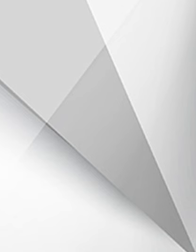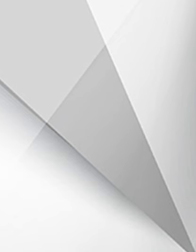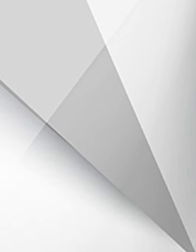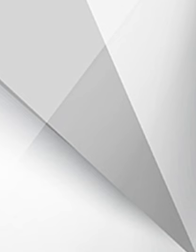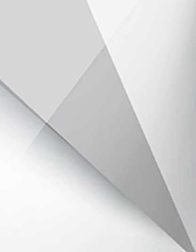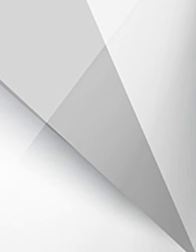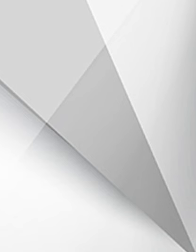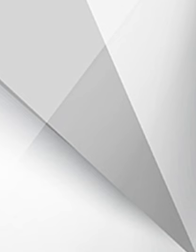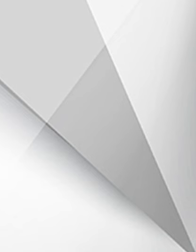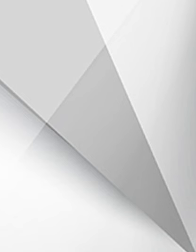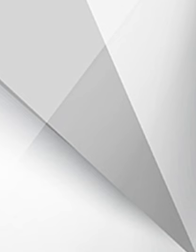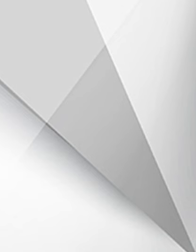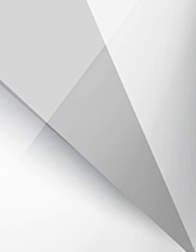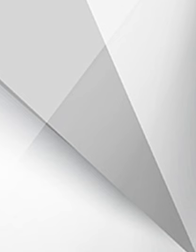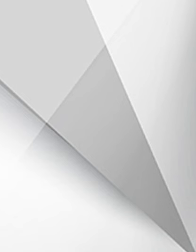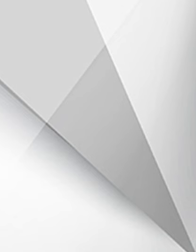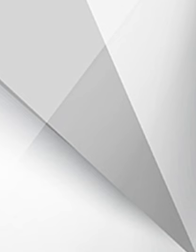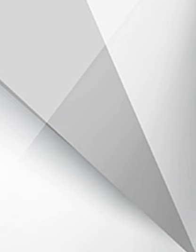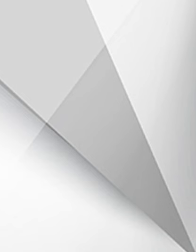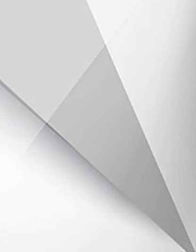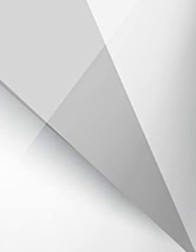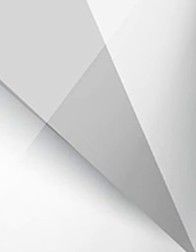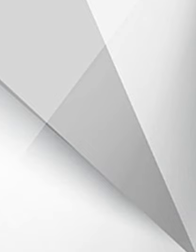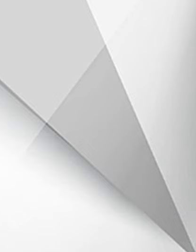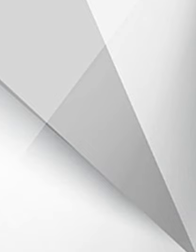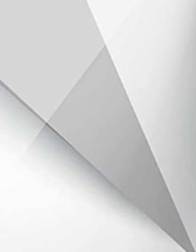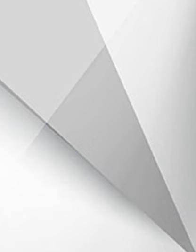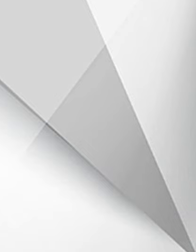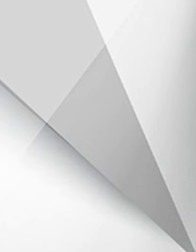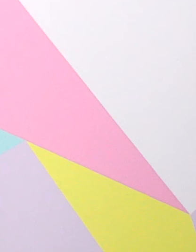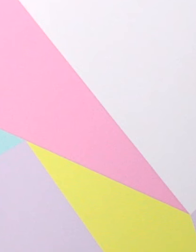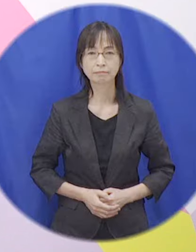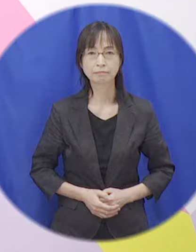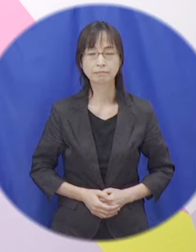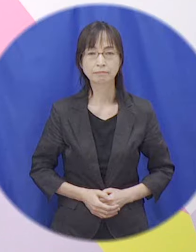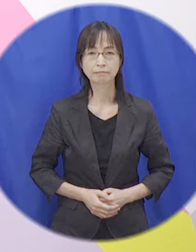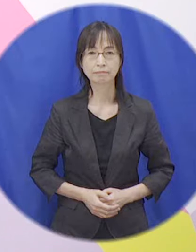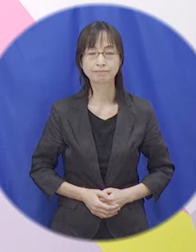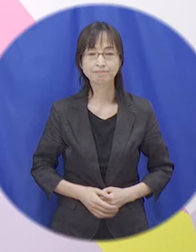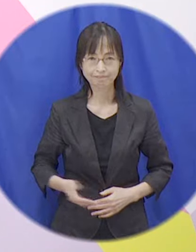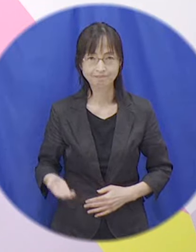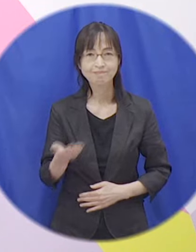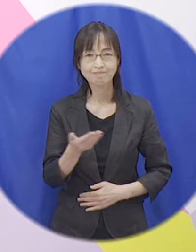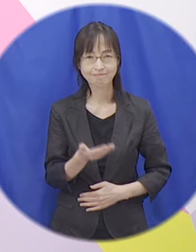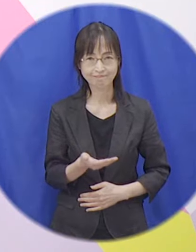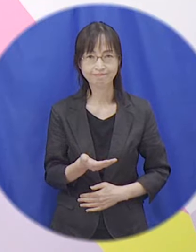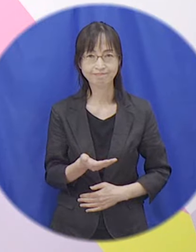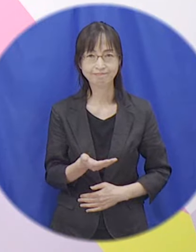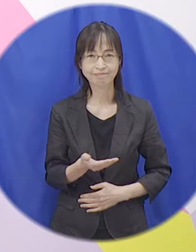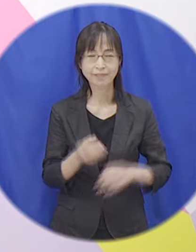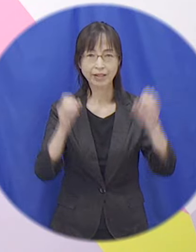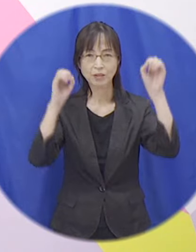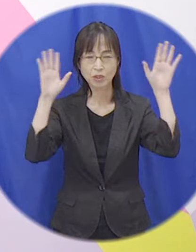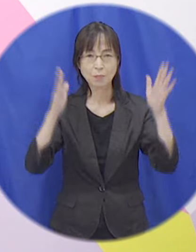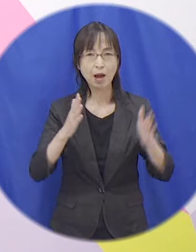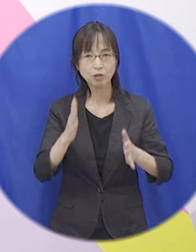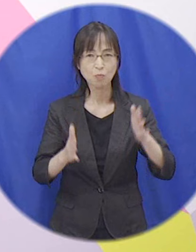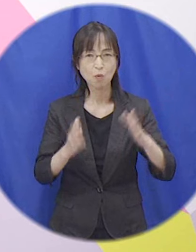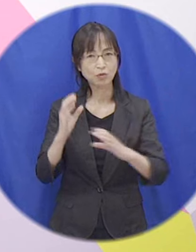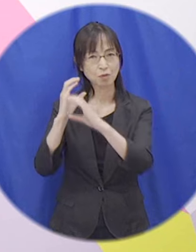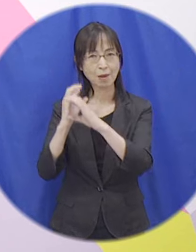03-4566-2786までお電話ください。お電話をお待ちしています。次です。豊島スポー